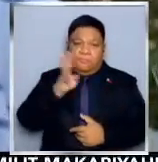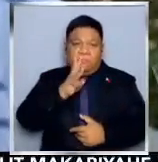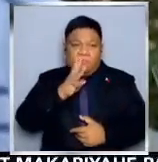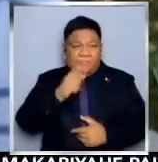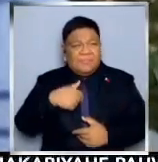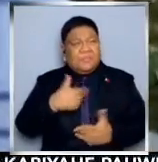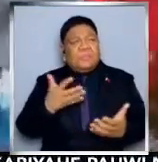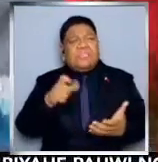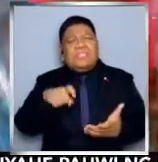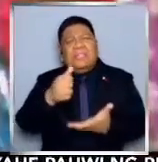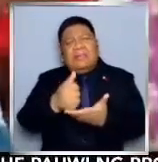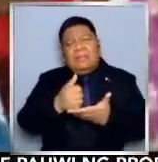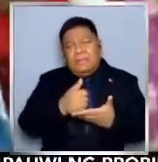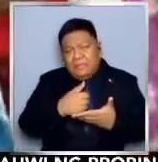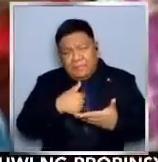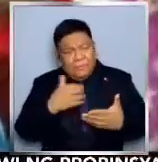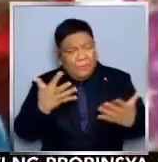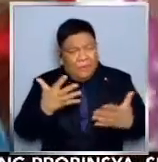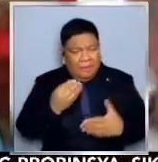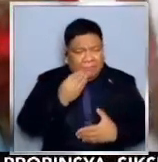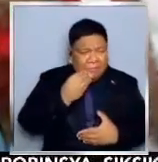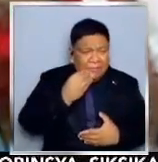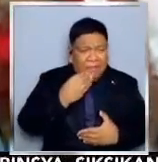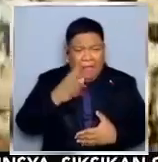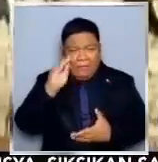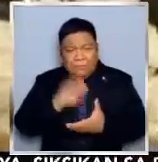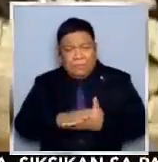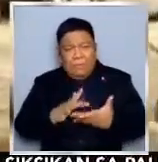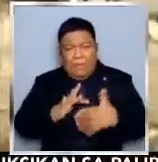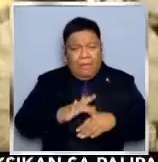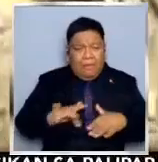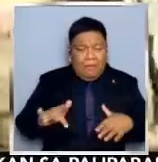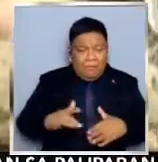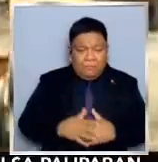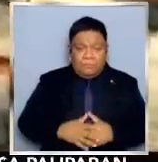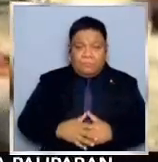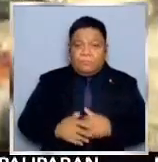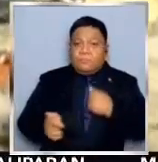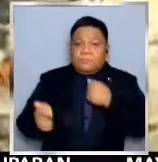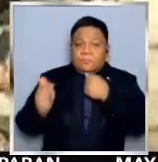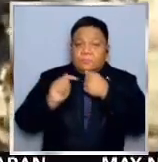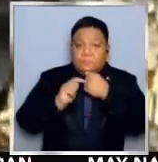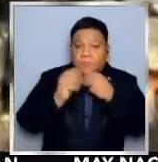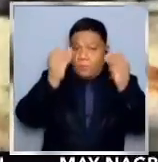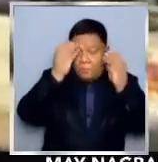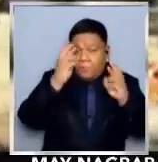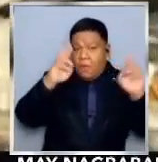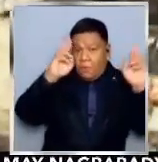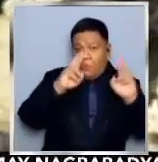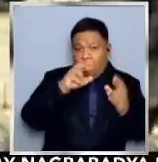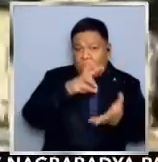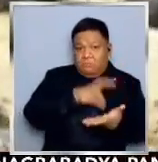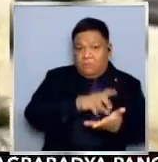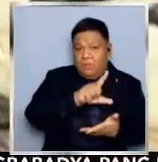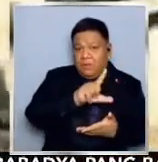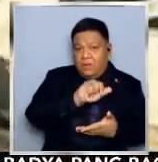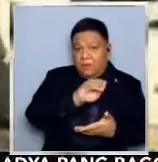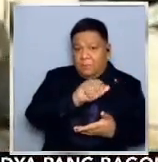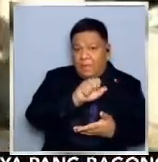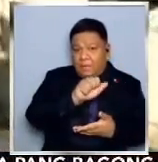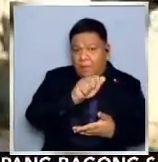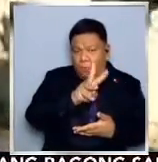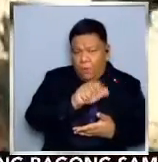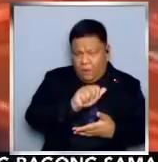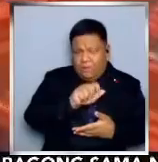akong asawa. Sabi ng mayor ng Limasawa, kahit temporary shelter lang muna na gawa sa tent, pwede na. May masilungan lang ang mga residente